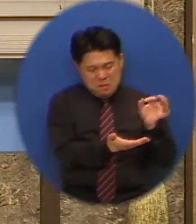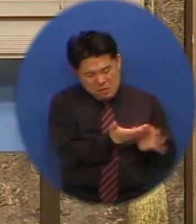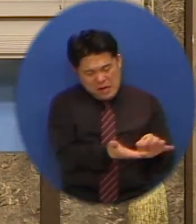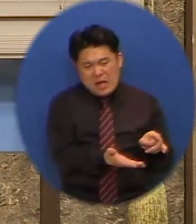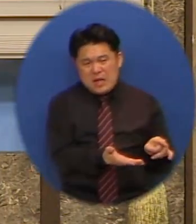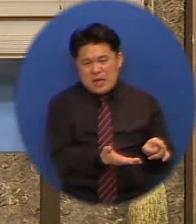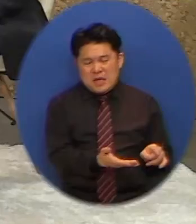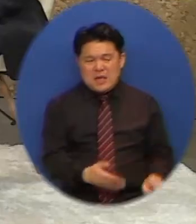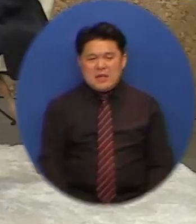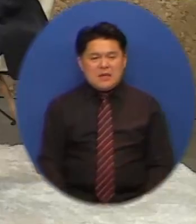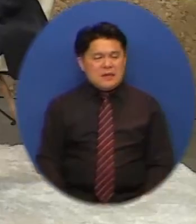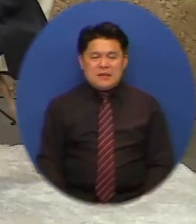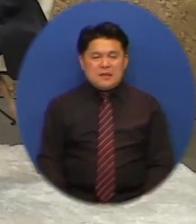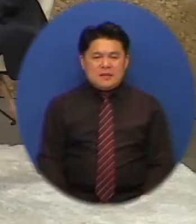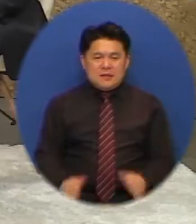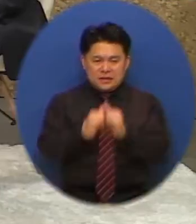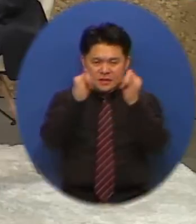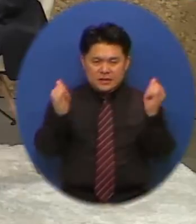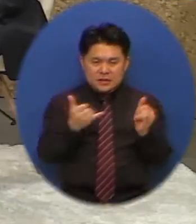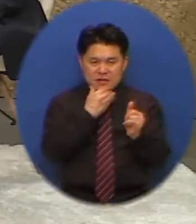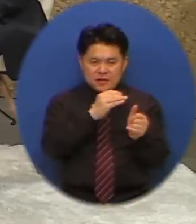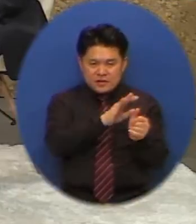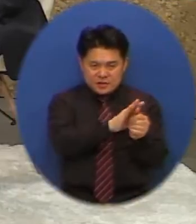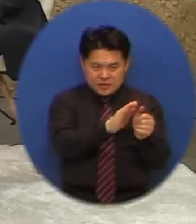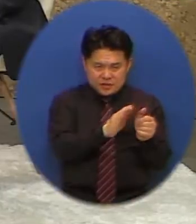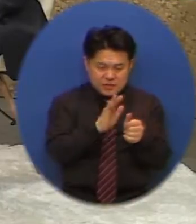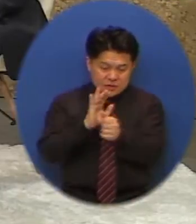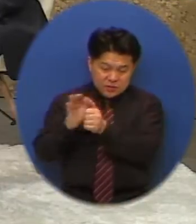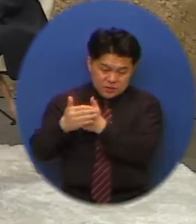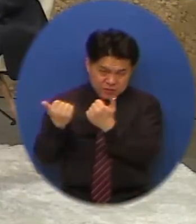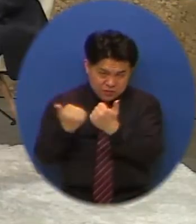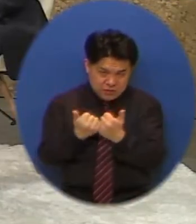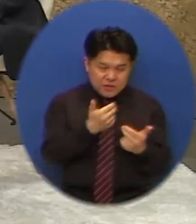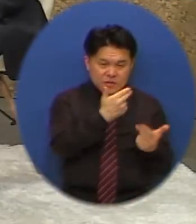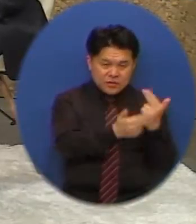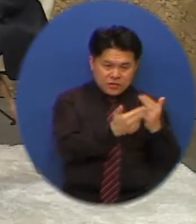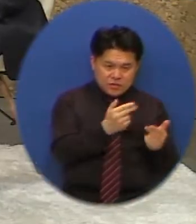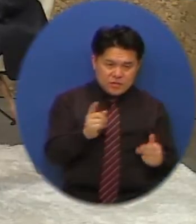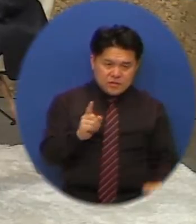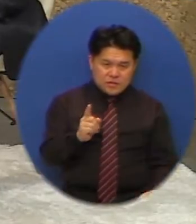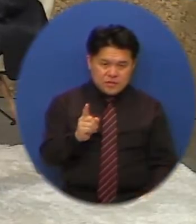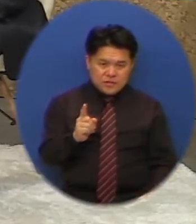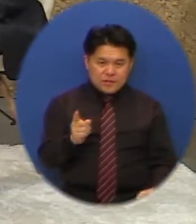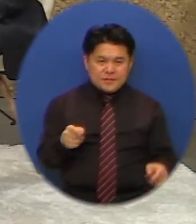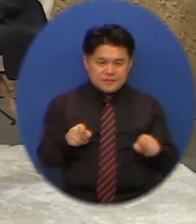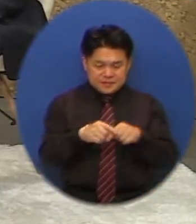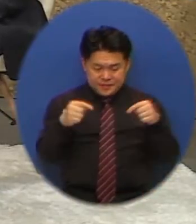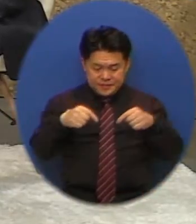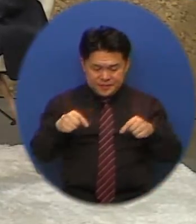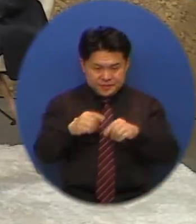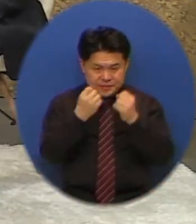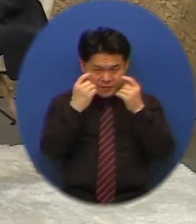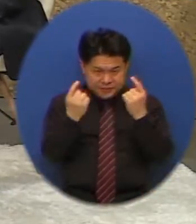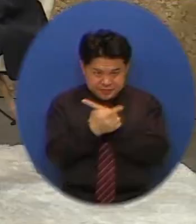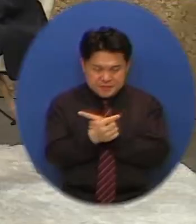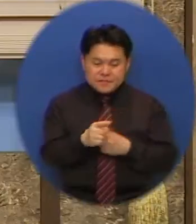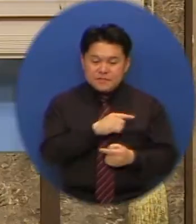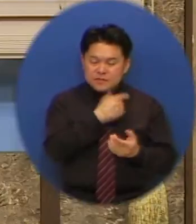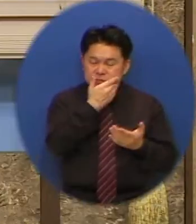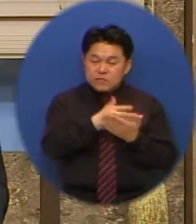예. 그래서 사회복지사 협회하고 네. 협의를 해서 그걸 하고 또 사회복지사 제일 중요한 과제는